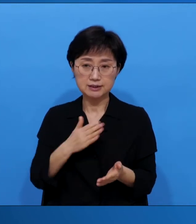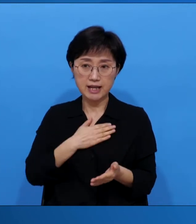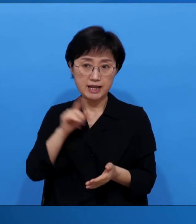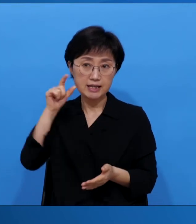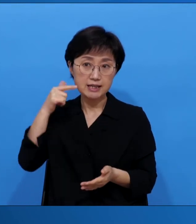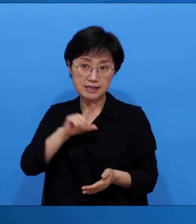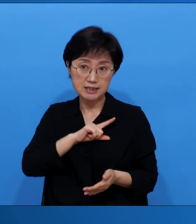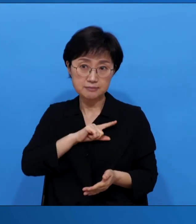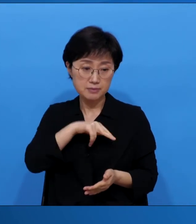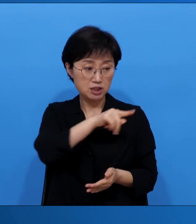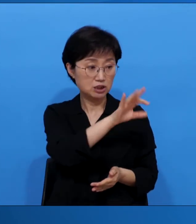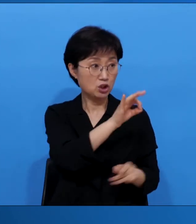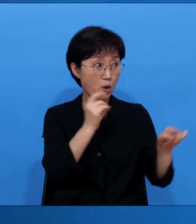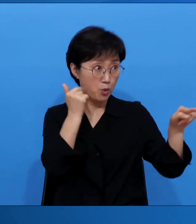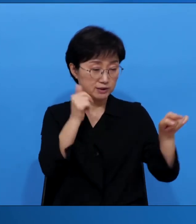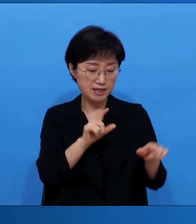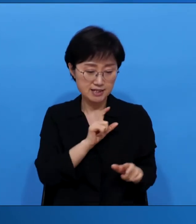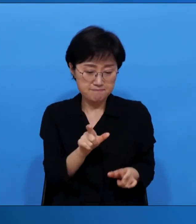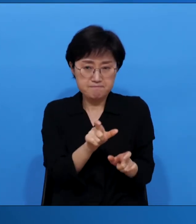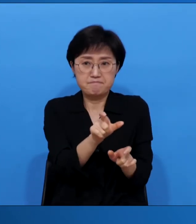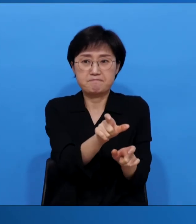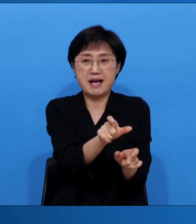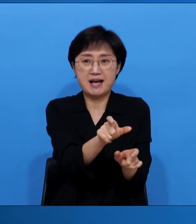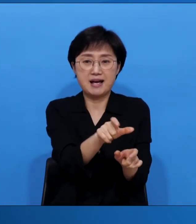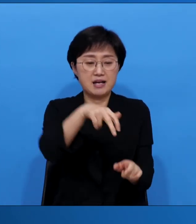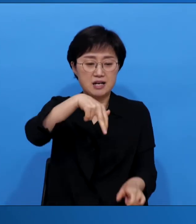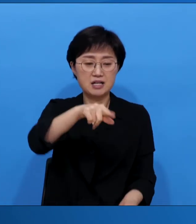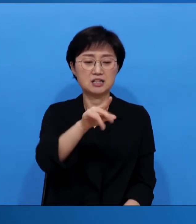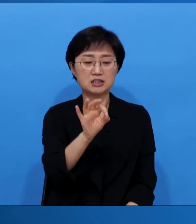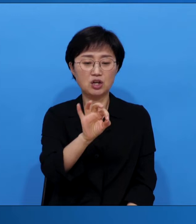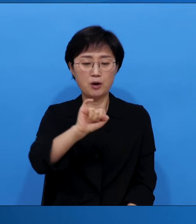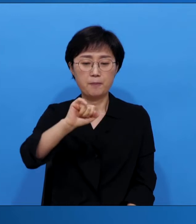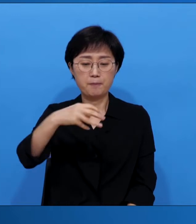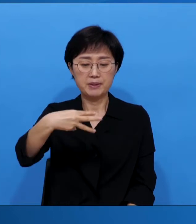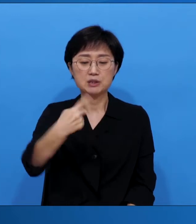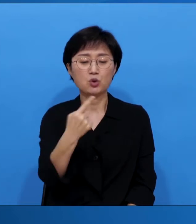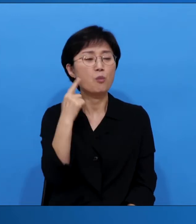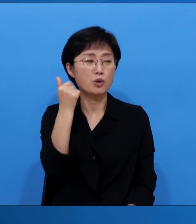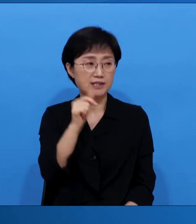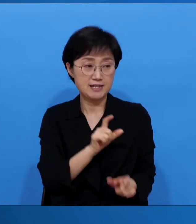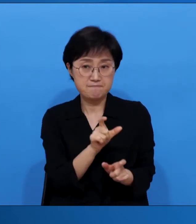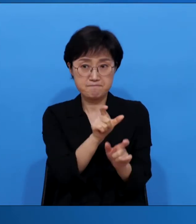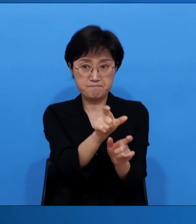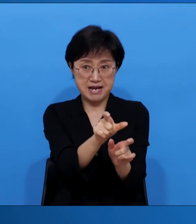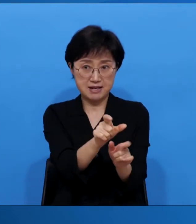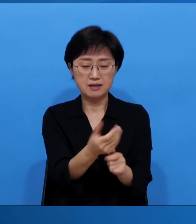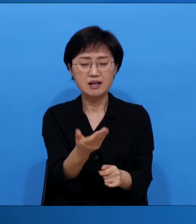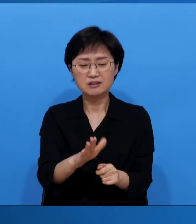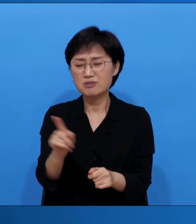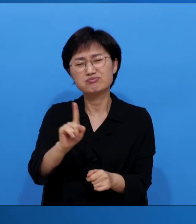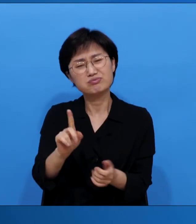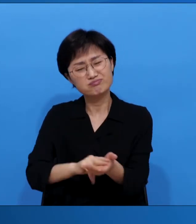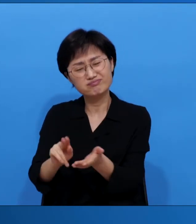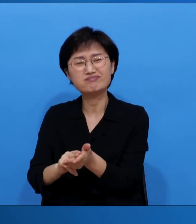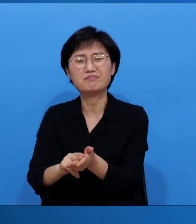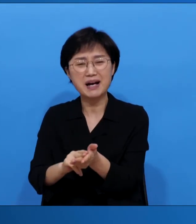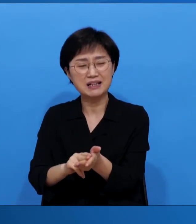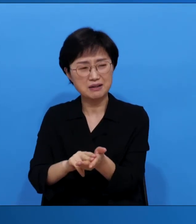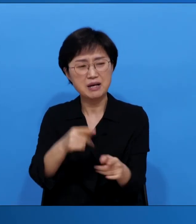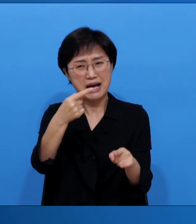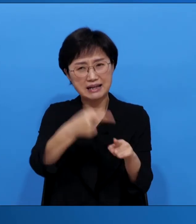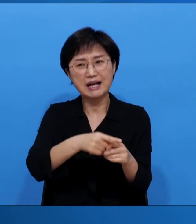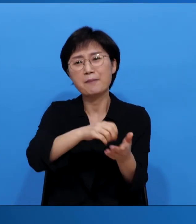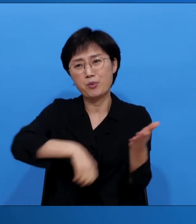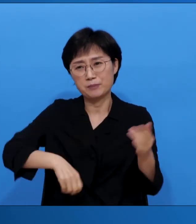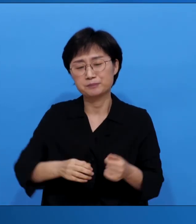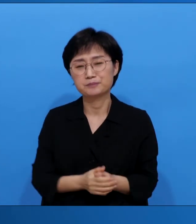넣은 거예요. 그 사람 내용은 아니지만 같이 하려고. 그런데 하다가 이제 막 부산에서 막 문제가 터지는 바람에 못하게 됐는데 그